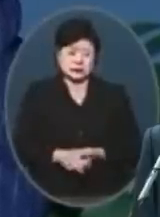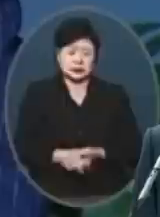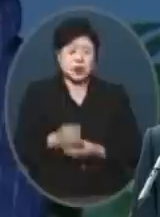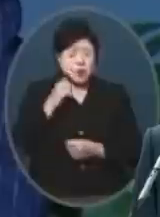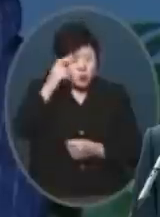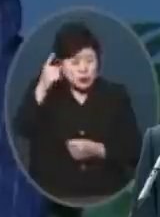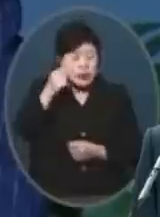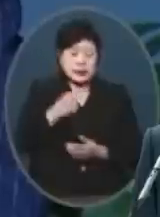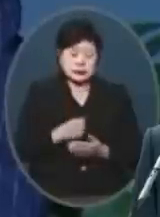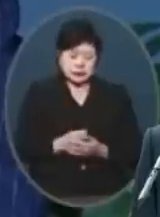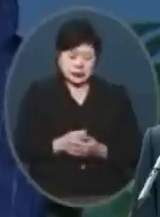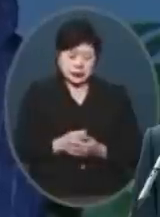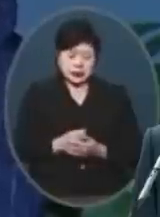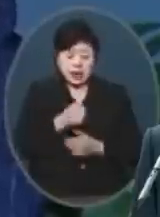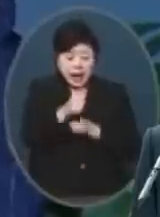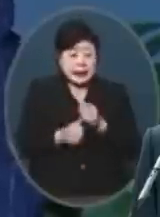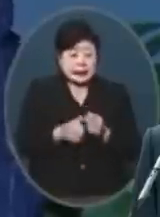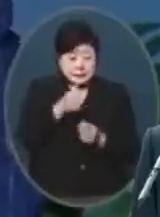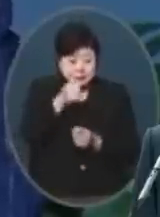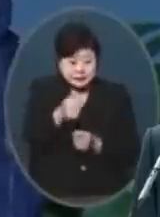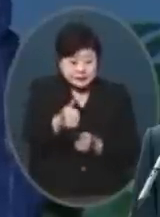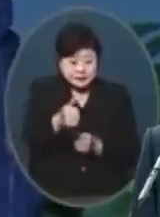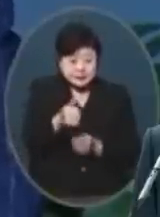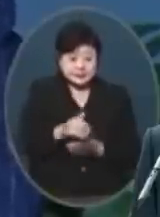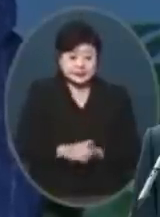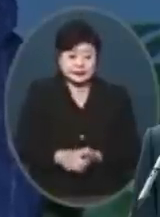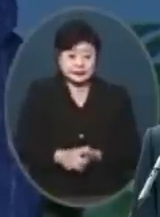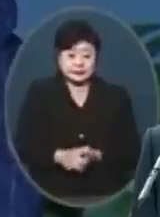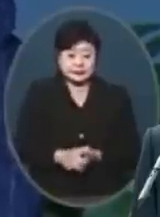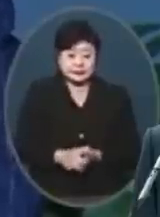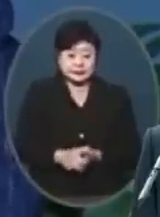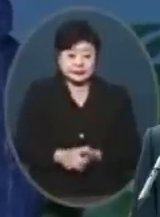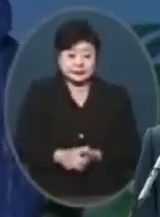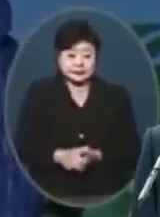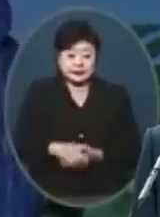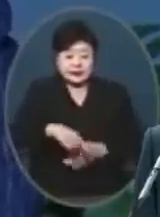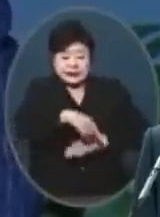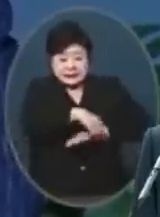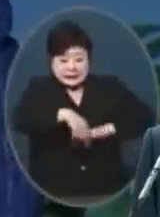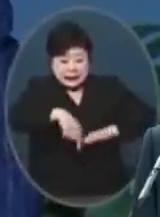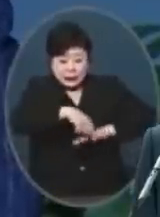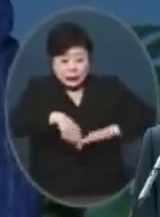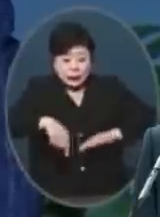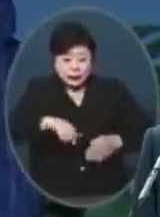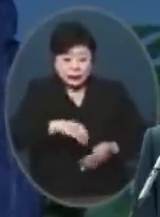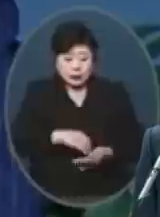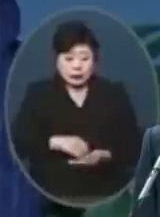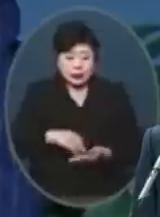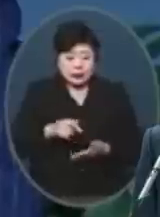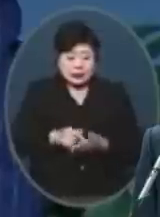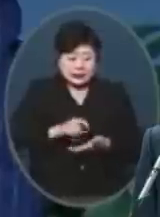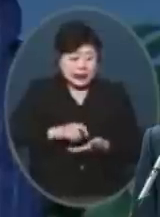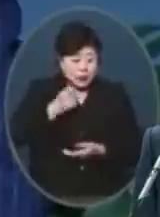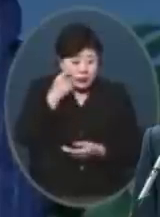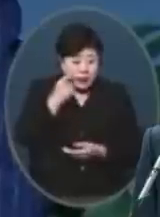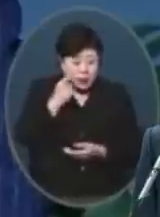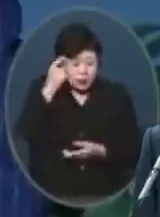위대하지 않습니까? 하나님이 자로서 셀 수 없으니까 그